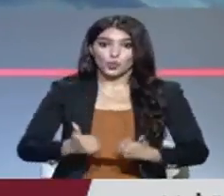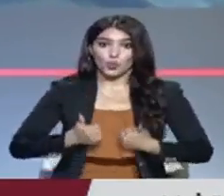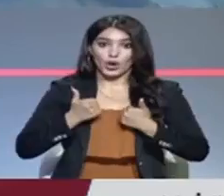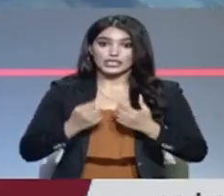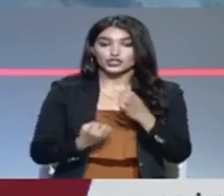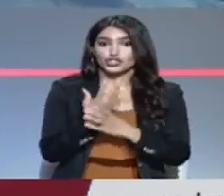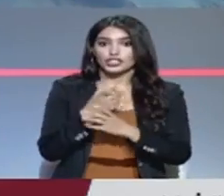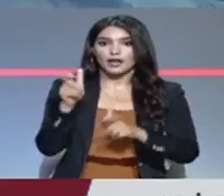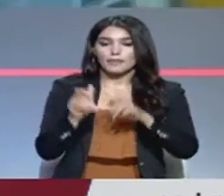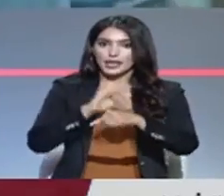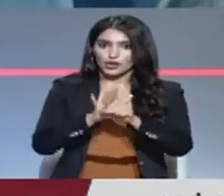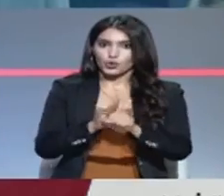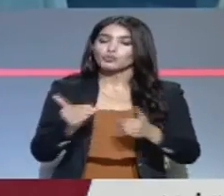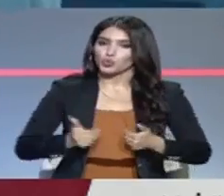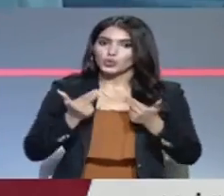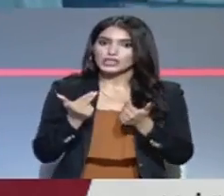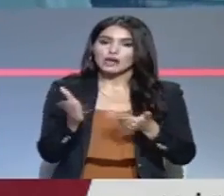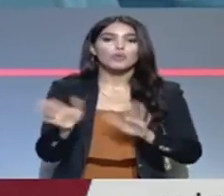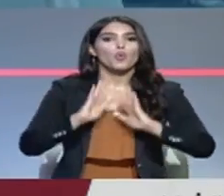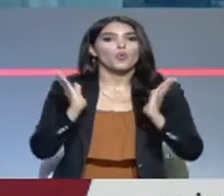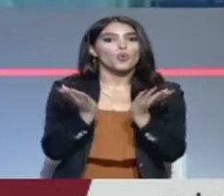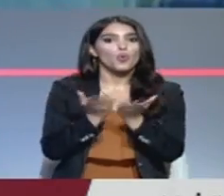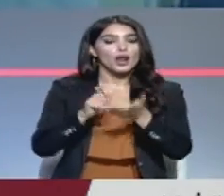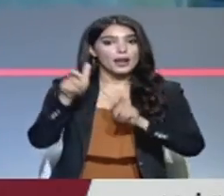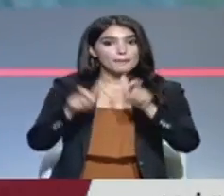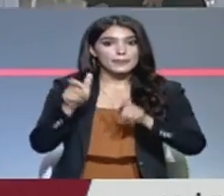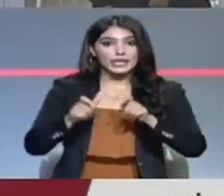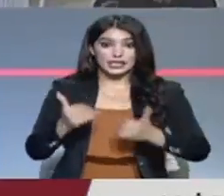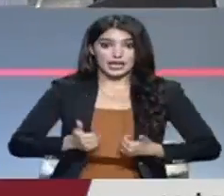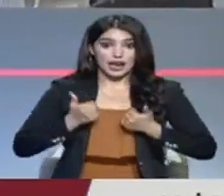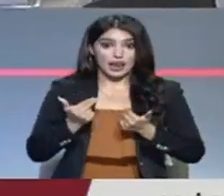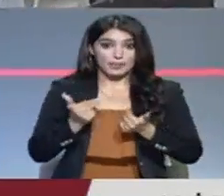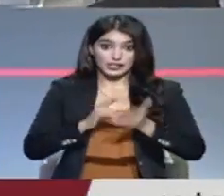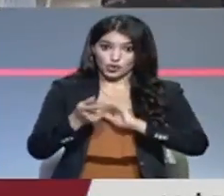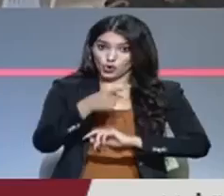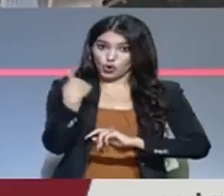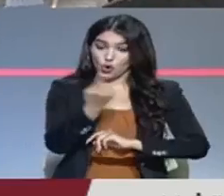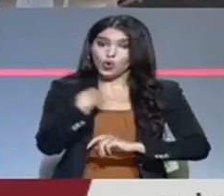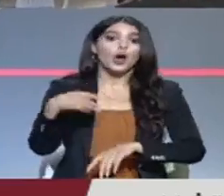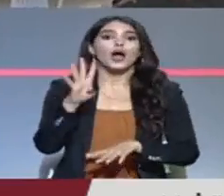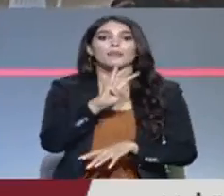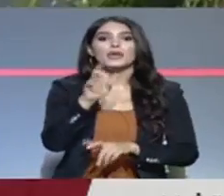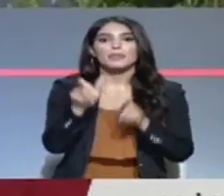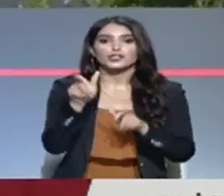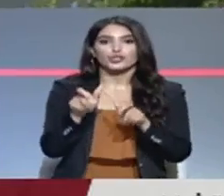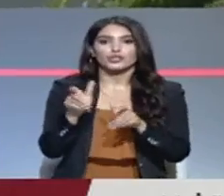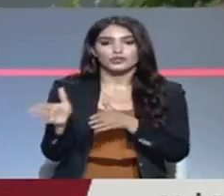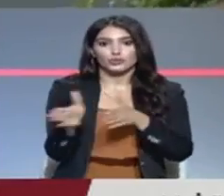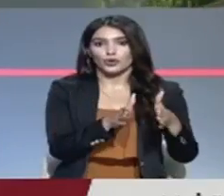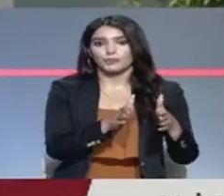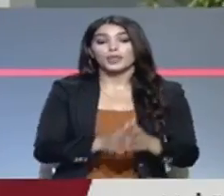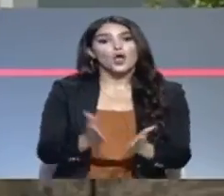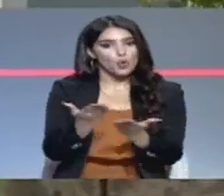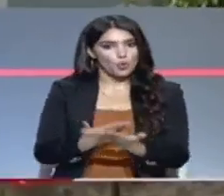صفوف مصابي كورونا، حيث بلغ العدد الجملي للأشخاص المتعافين من الفيروس 40 شخصا. الوضع